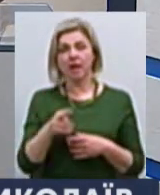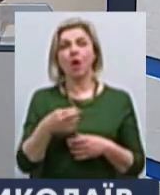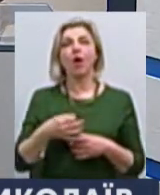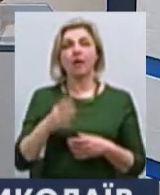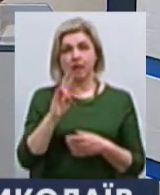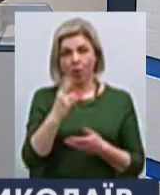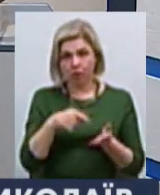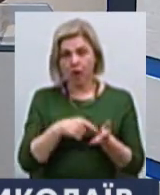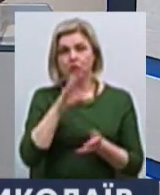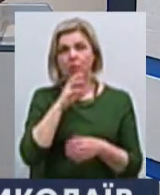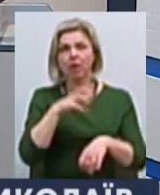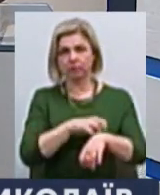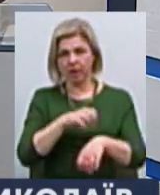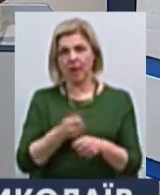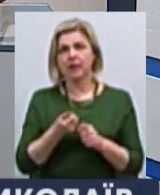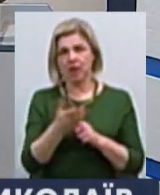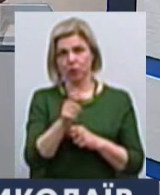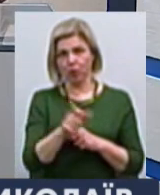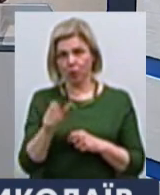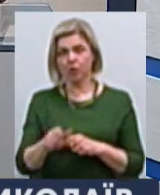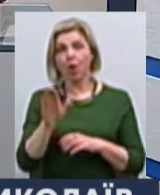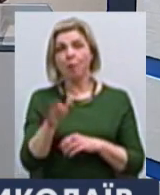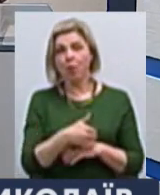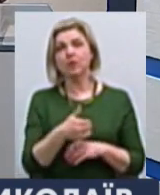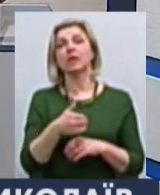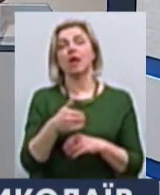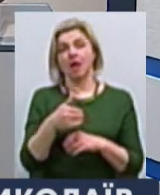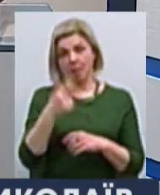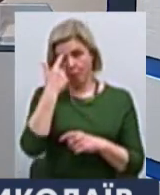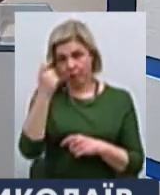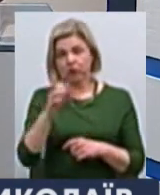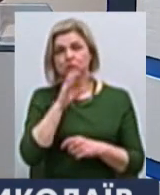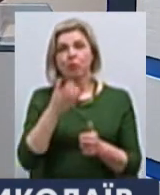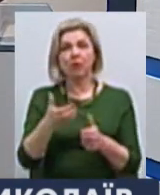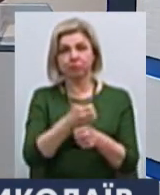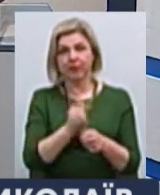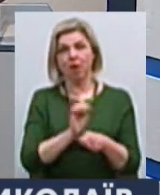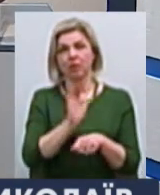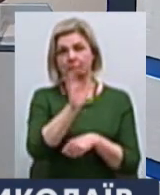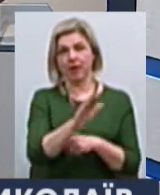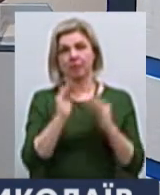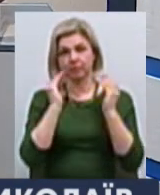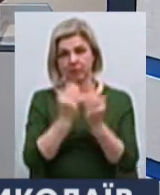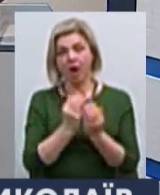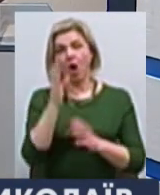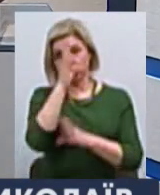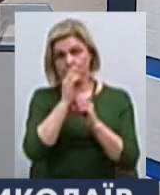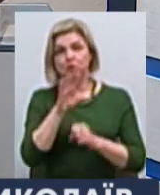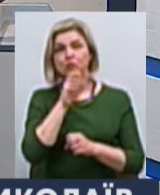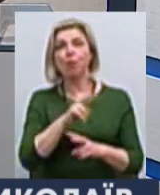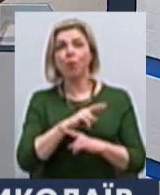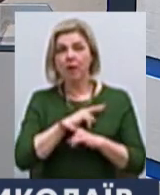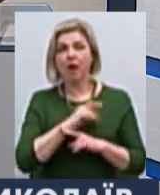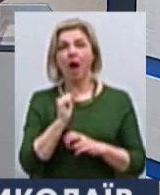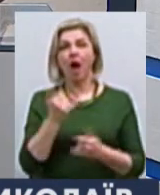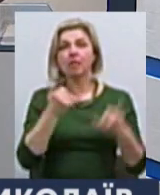кількох людей. Тварину за 40 хвилин після повідомлення відловили та помістили на карантин до КП. Вночі собака помер, а наступного дня лабораторні